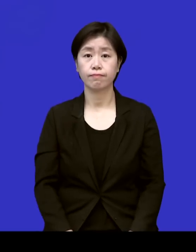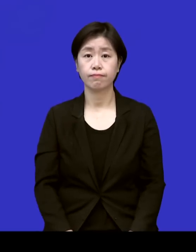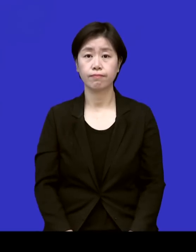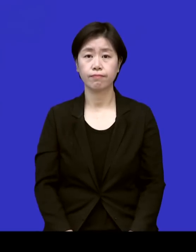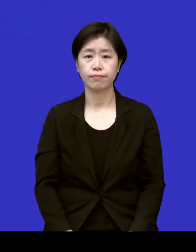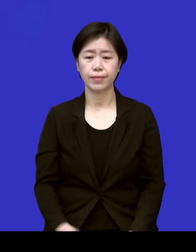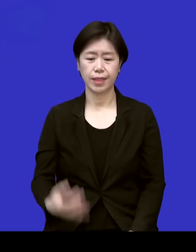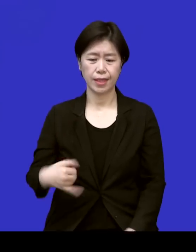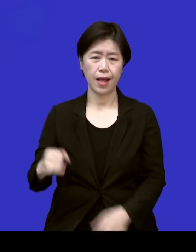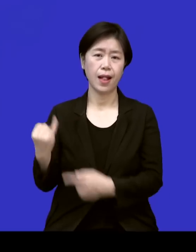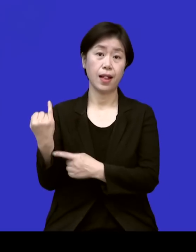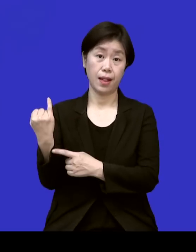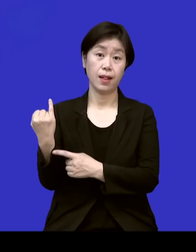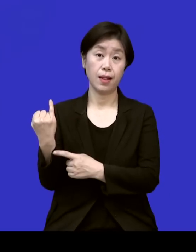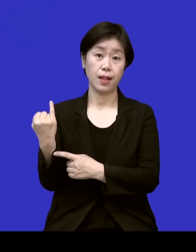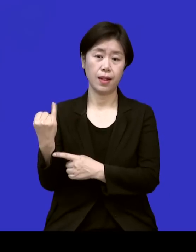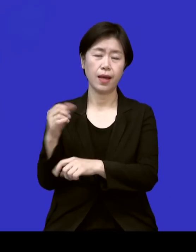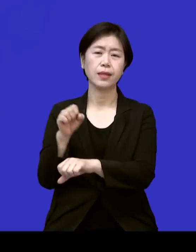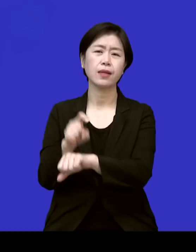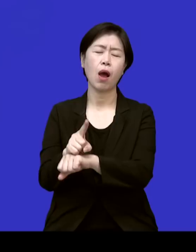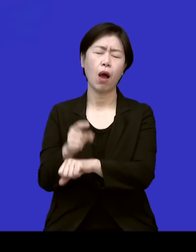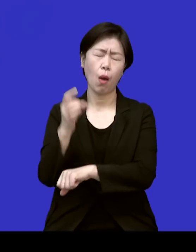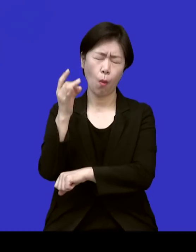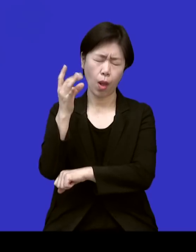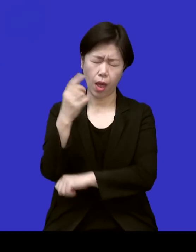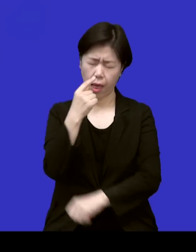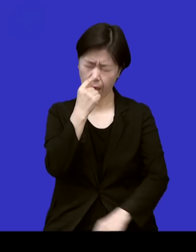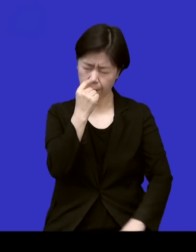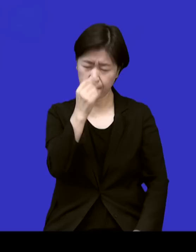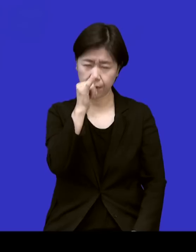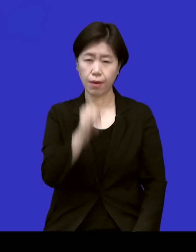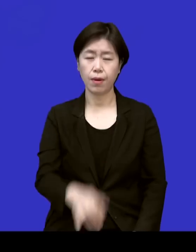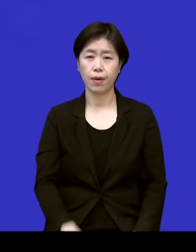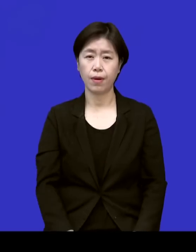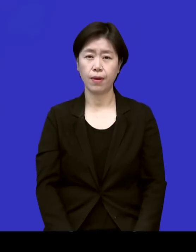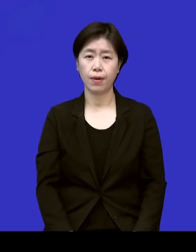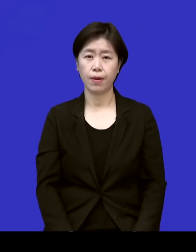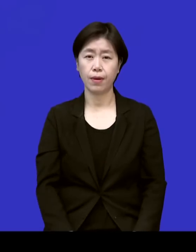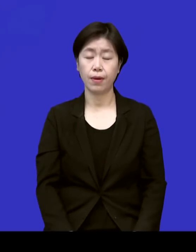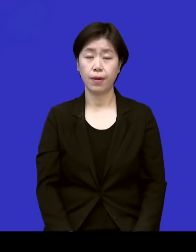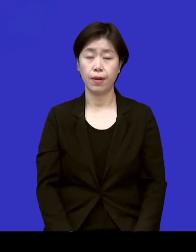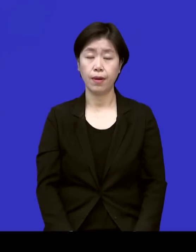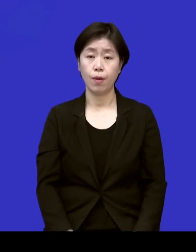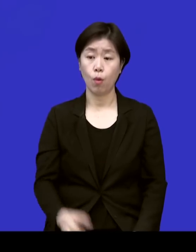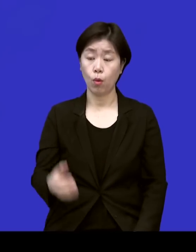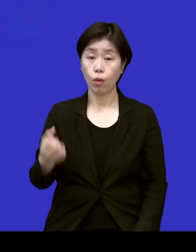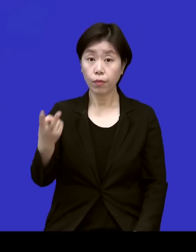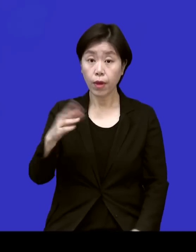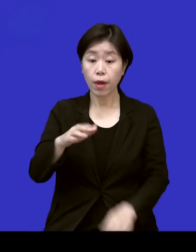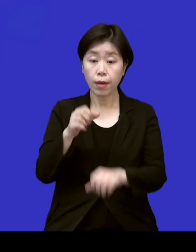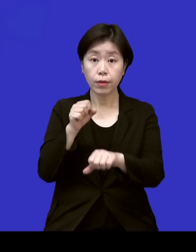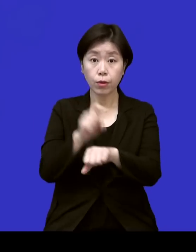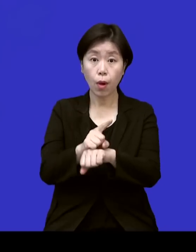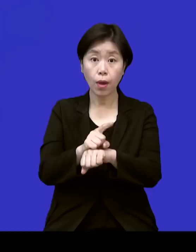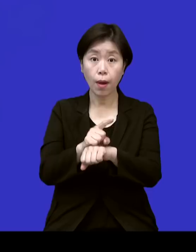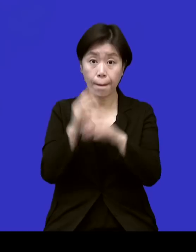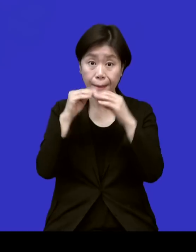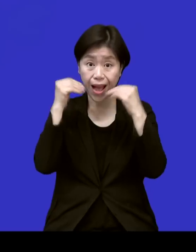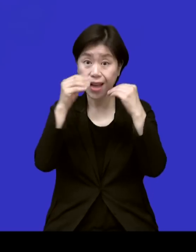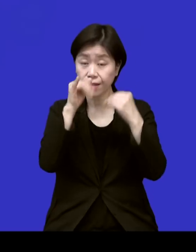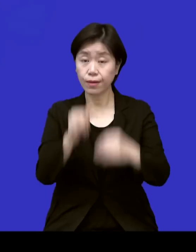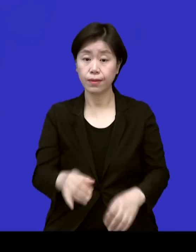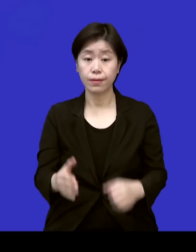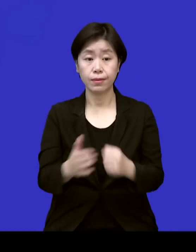워낙에 좀 예민한데 예. 섬세하고 네. 근데 또 밝았어요. 예. 그 사람을 굉장히 좋아했었고 네.